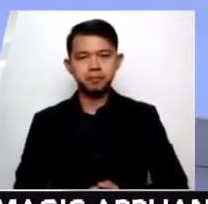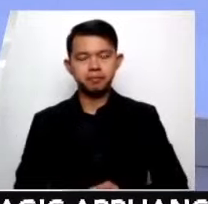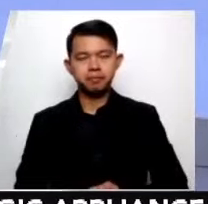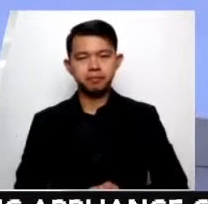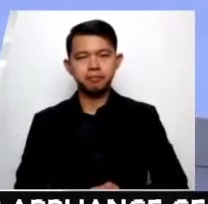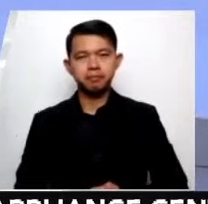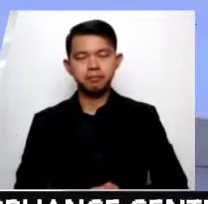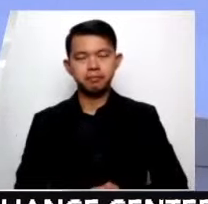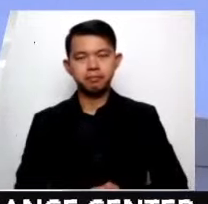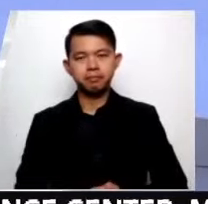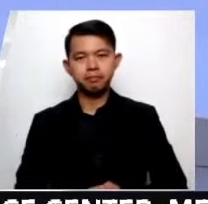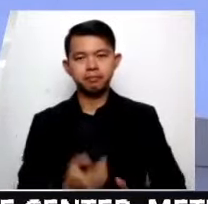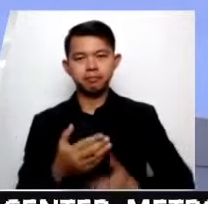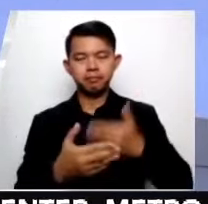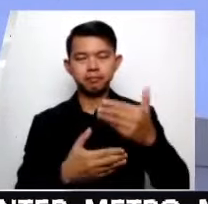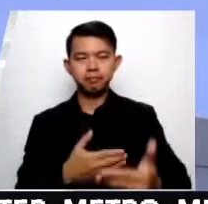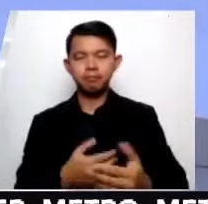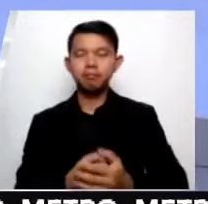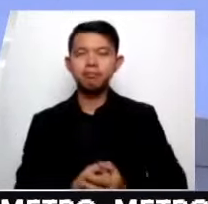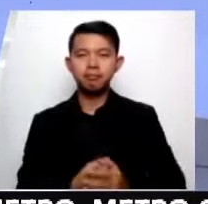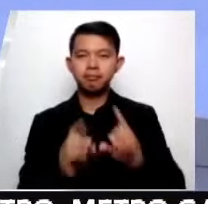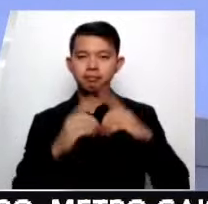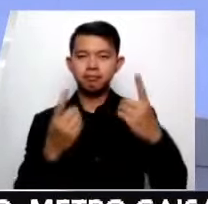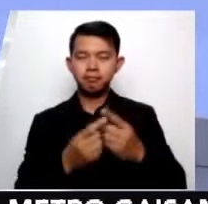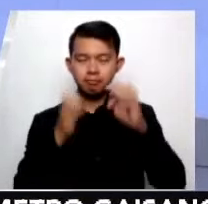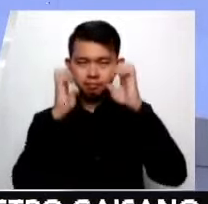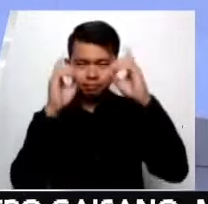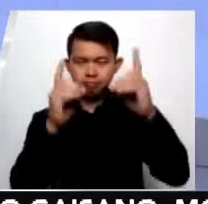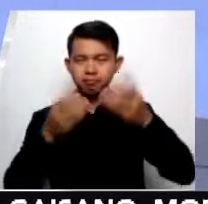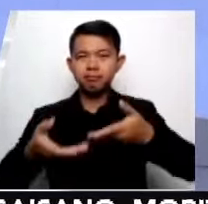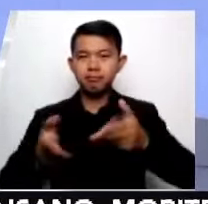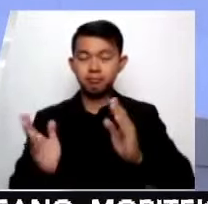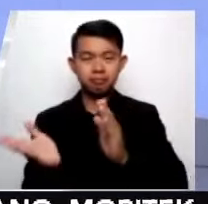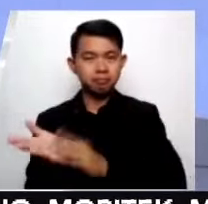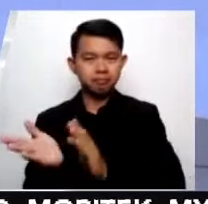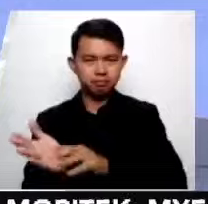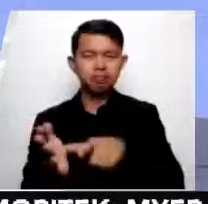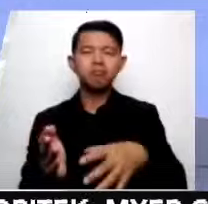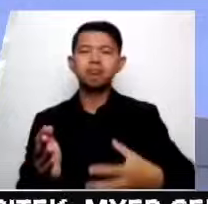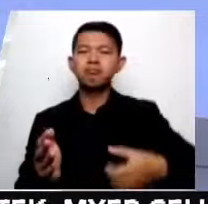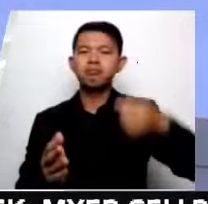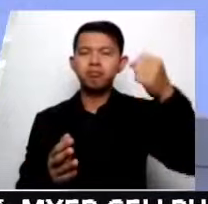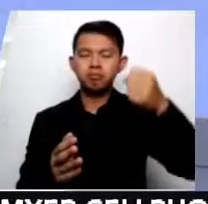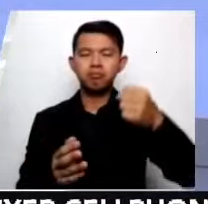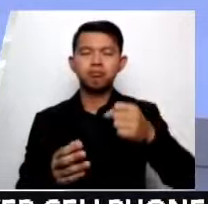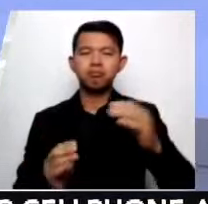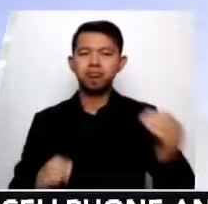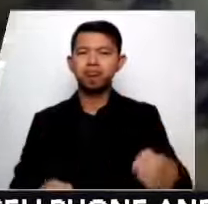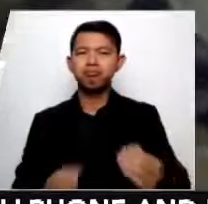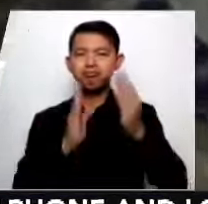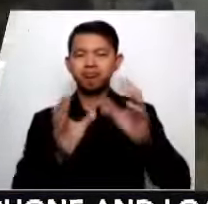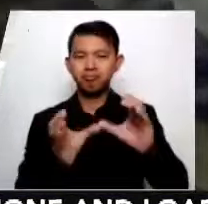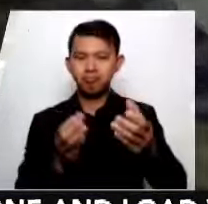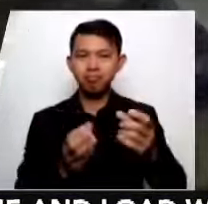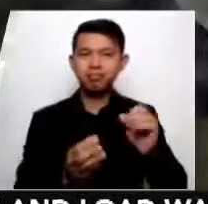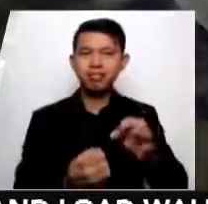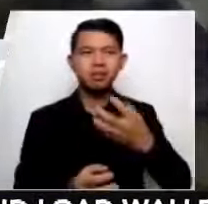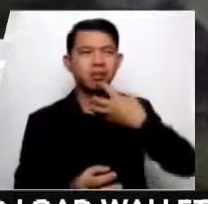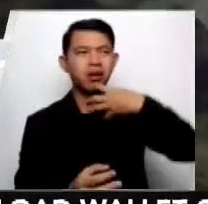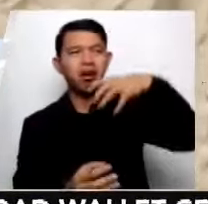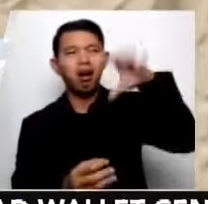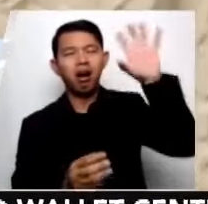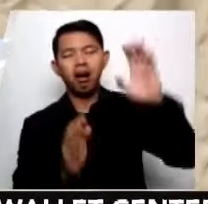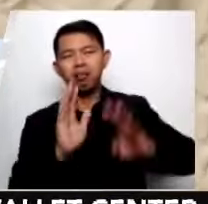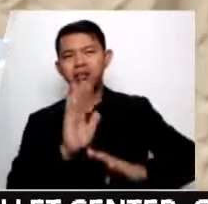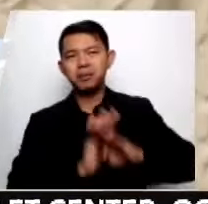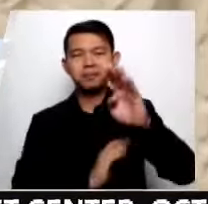pinapayagan ng Department of Education ng mga eskwelahan na magsuspende ng face-to-face classes kung matindi ang init. Sabi ng DepEd, bahala na ang